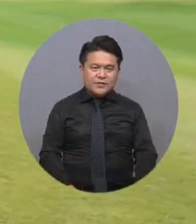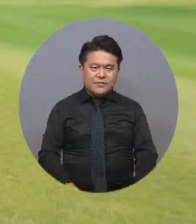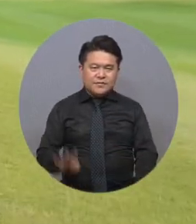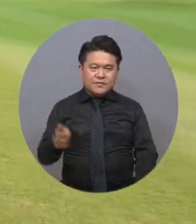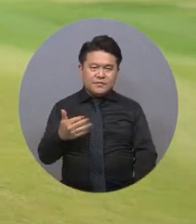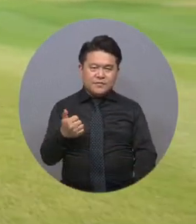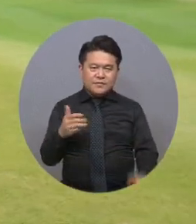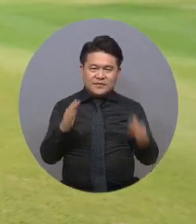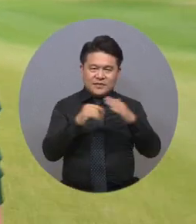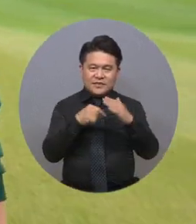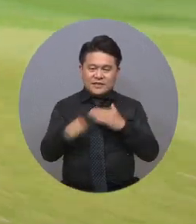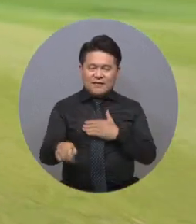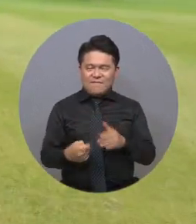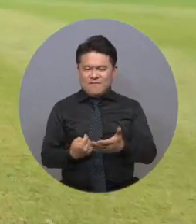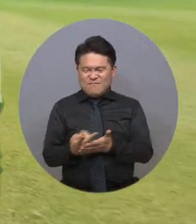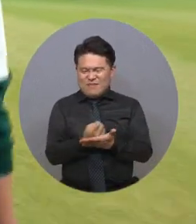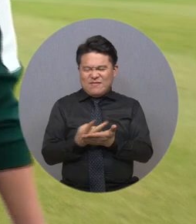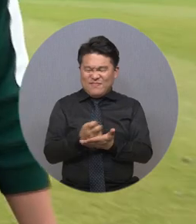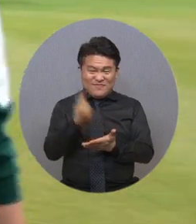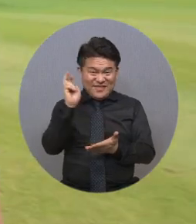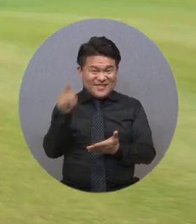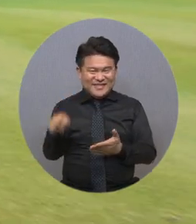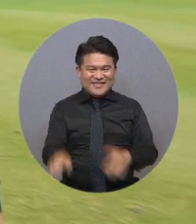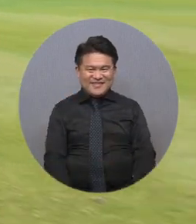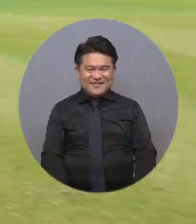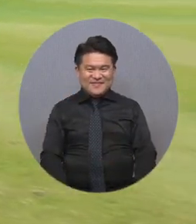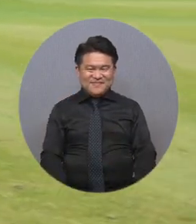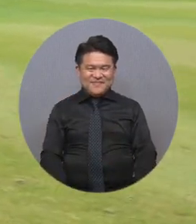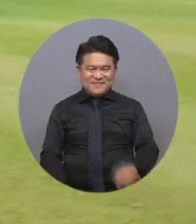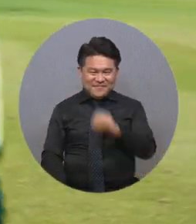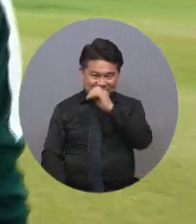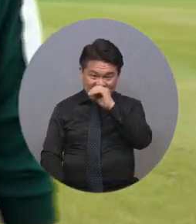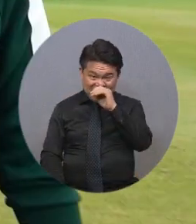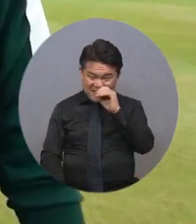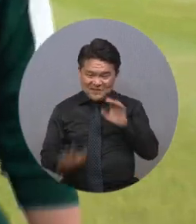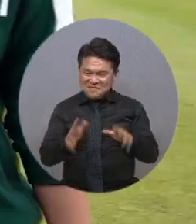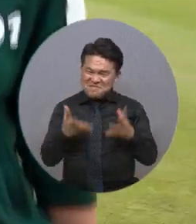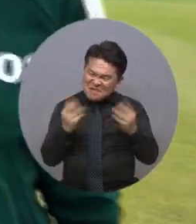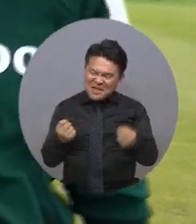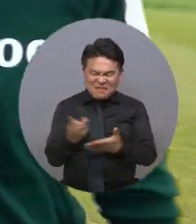455번, 오늘 집에 가면 이불킥 간다. 이불킥. 이불킥 오늘 엄청